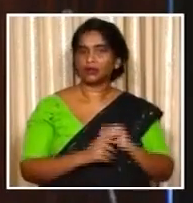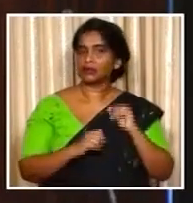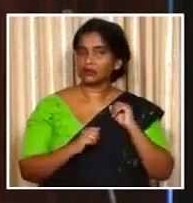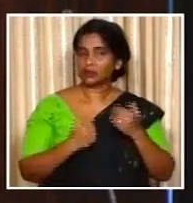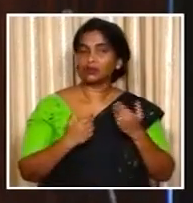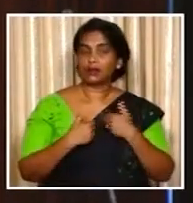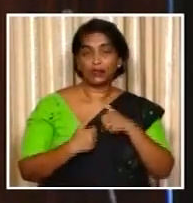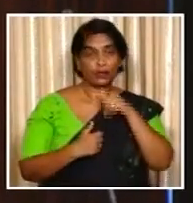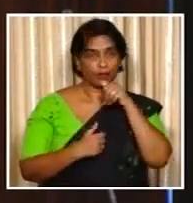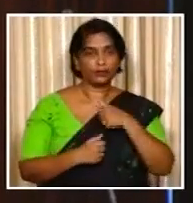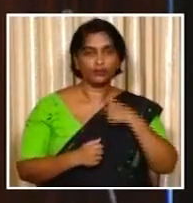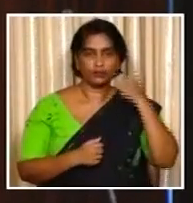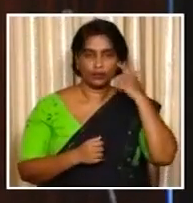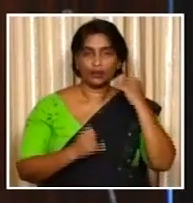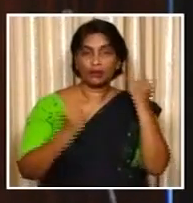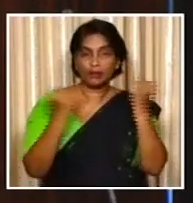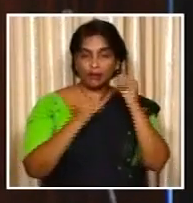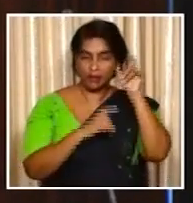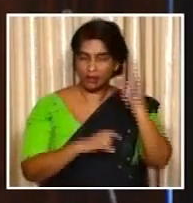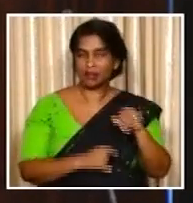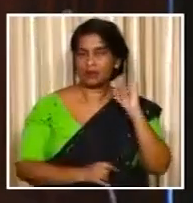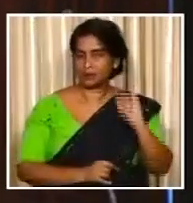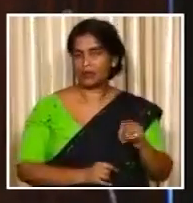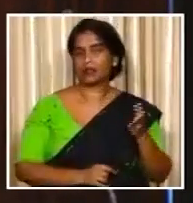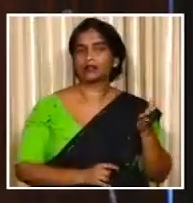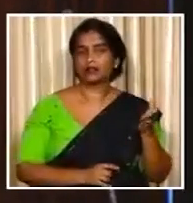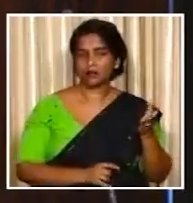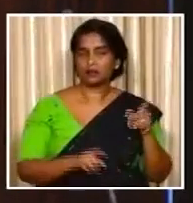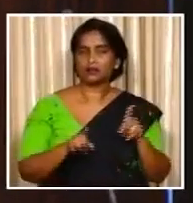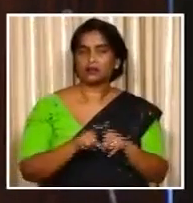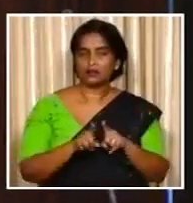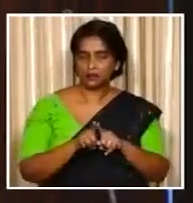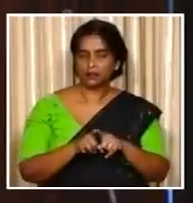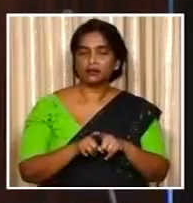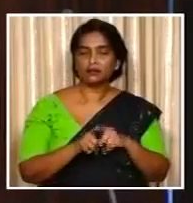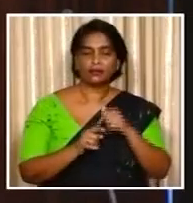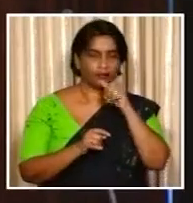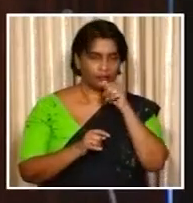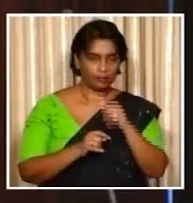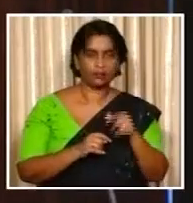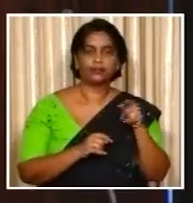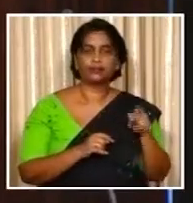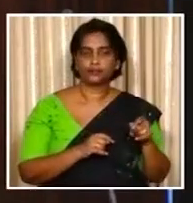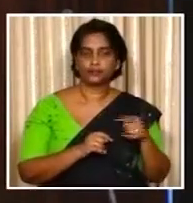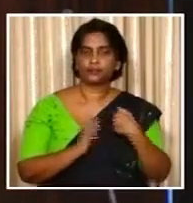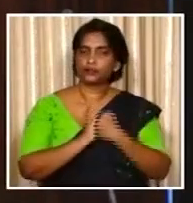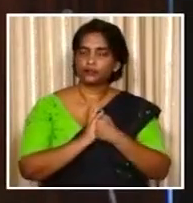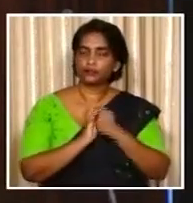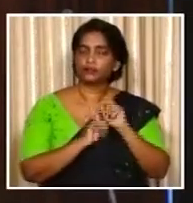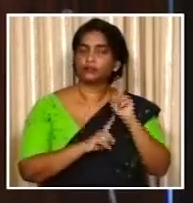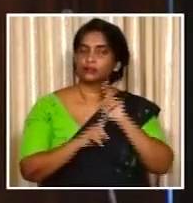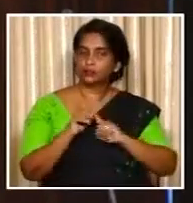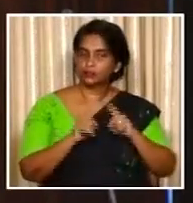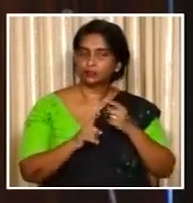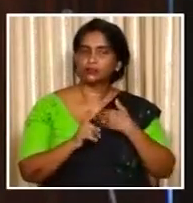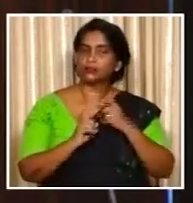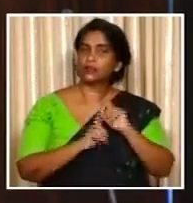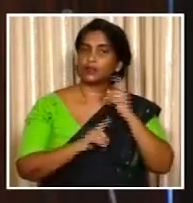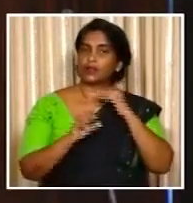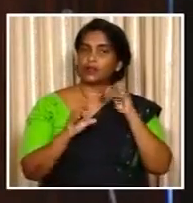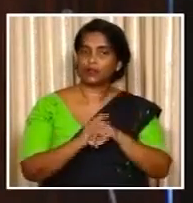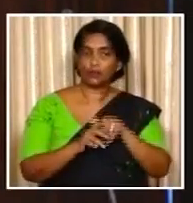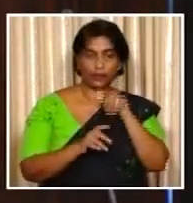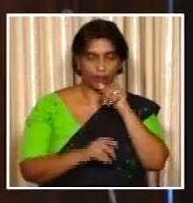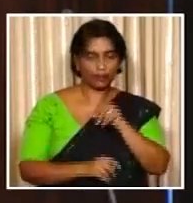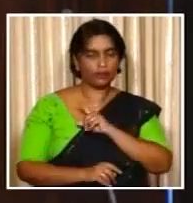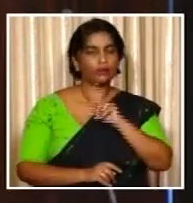අපි පෑදිලිවම දන්නවනේ වසලේ කාලය අවසන්යි ගරු මන්තුමා එනිසා ඉතාල පෑදිලිව මම මේ ගරු සභාවේ අපි පාර්ලිමේන්තුවේ ඉතාමත්